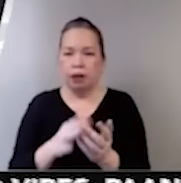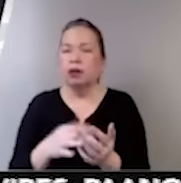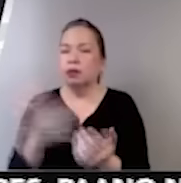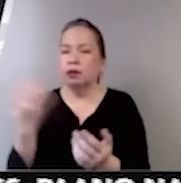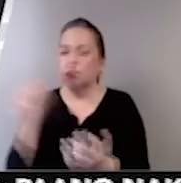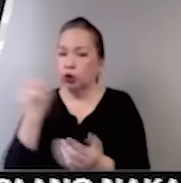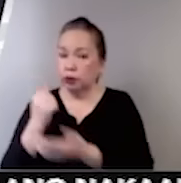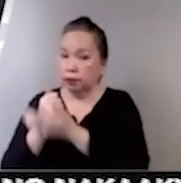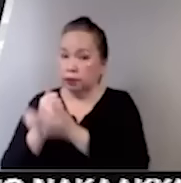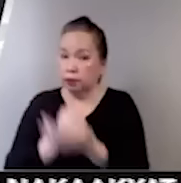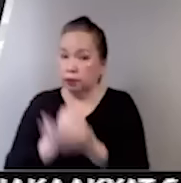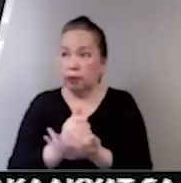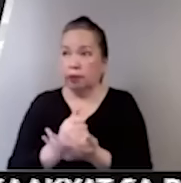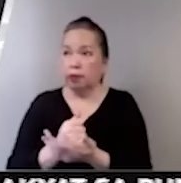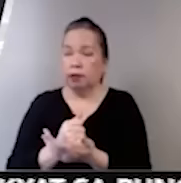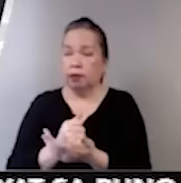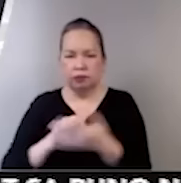disaster.